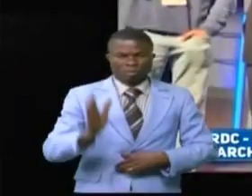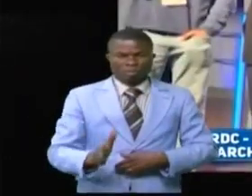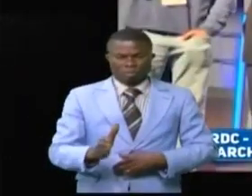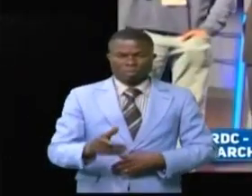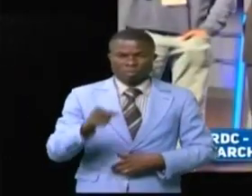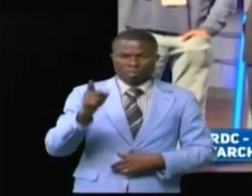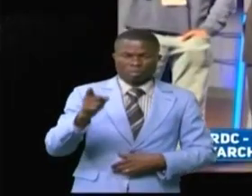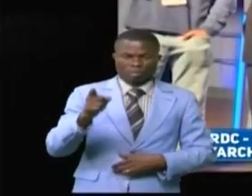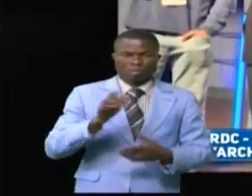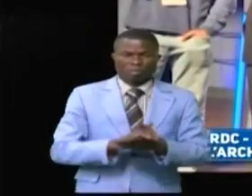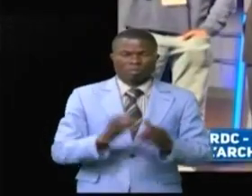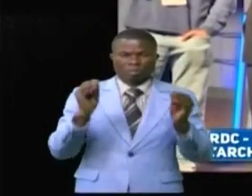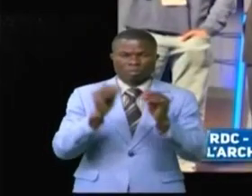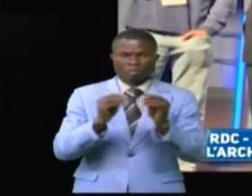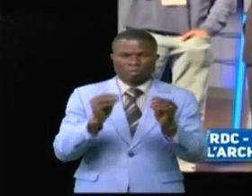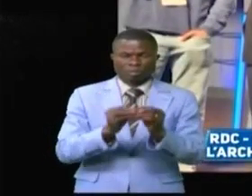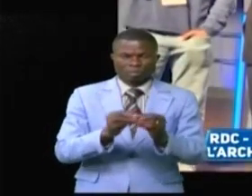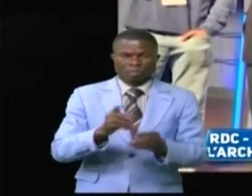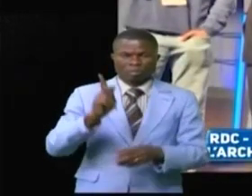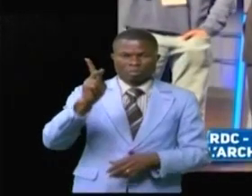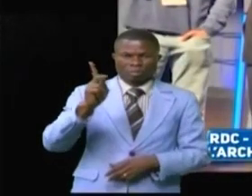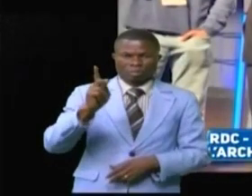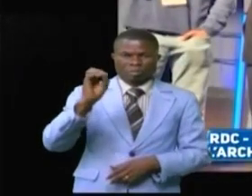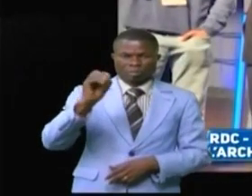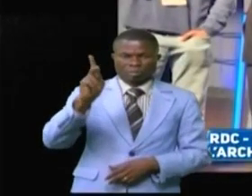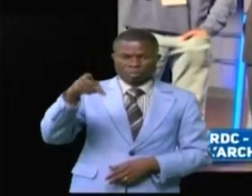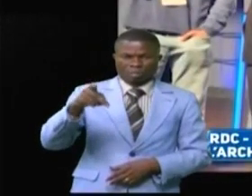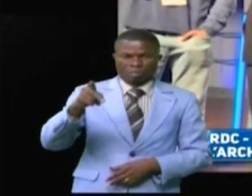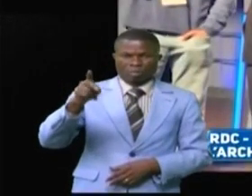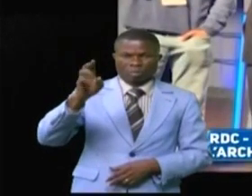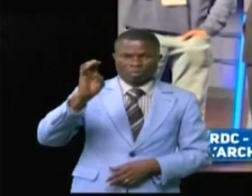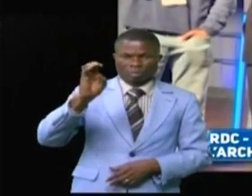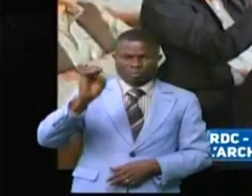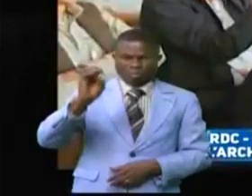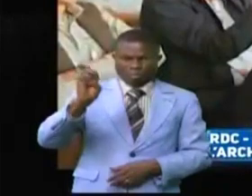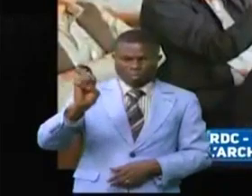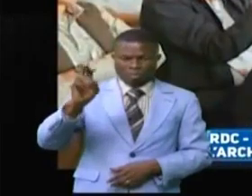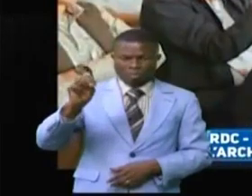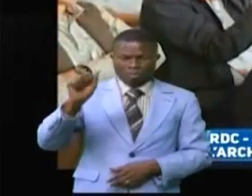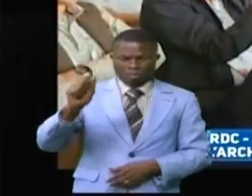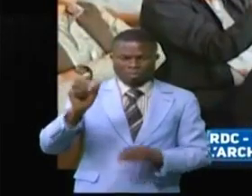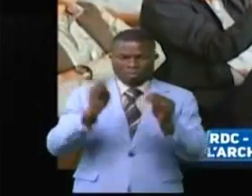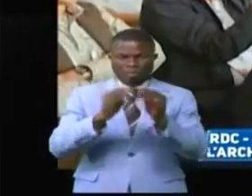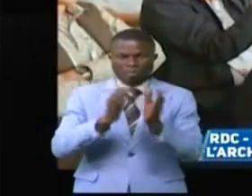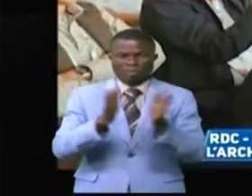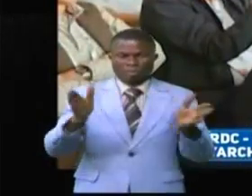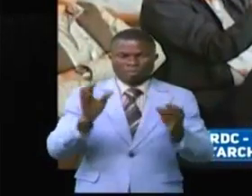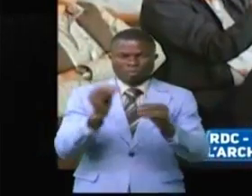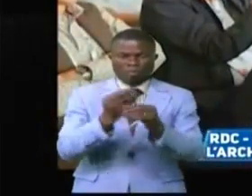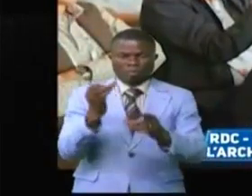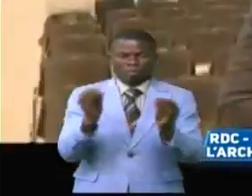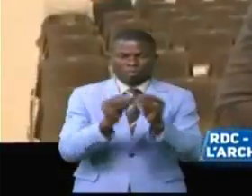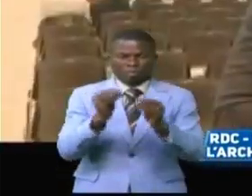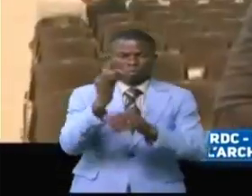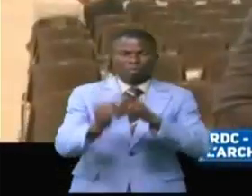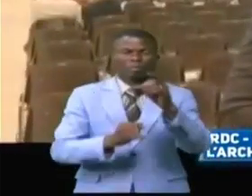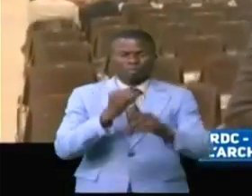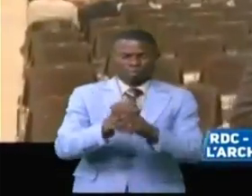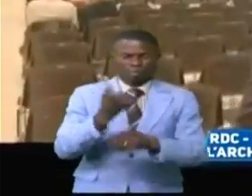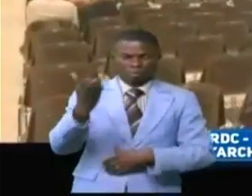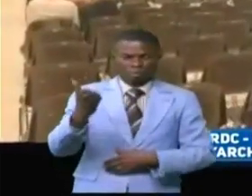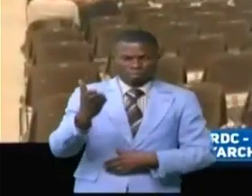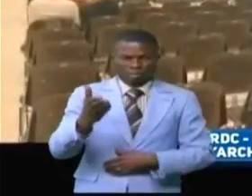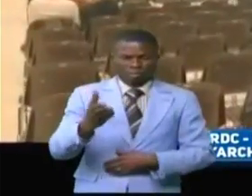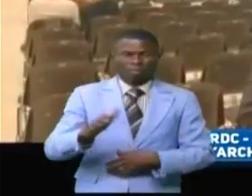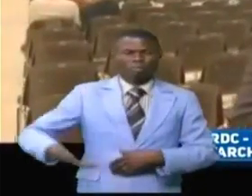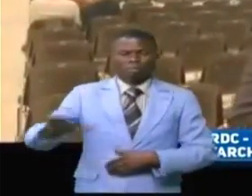Bonin, se sont réunis à Copenhague, en congrès suivi de l'Assemblée générale. Ces assises internationales de Copenhague au